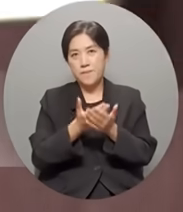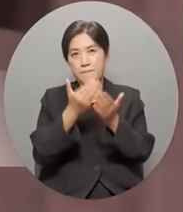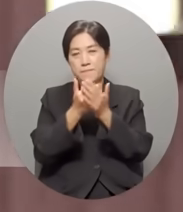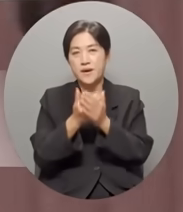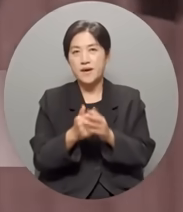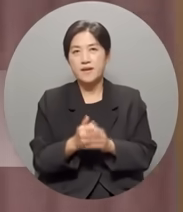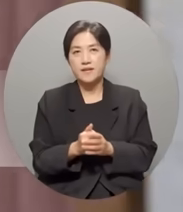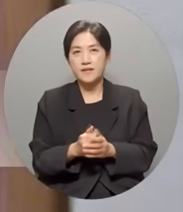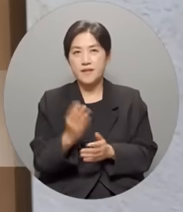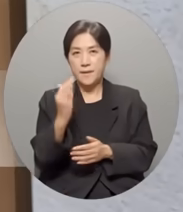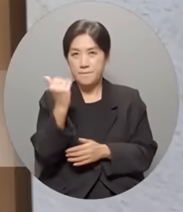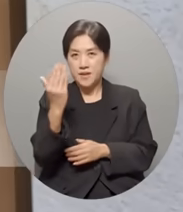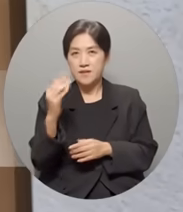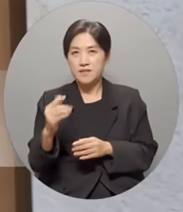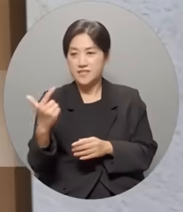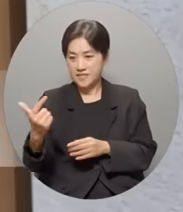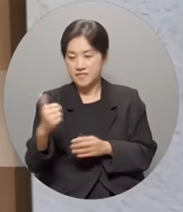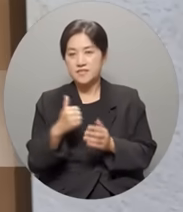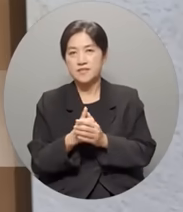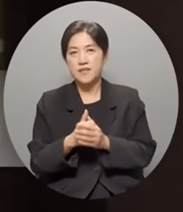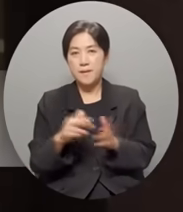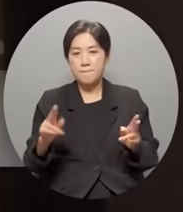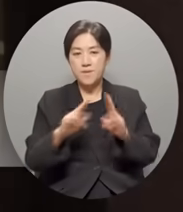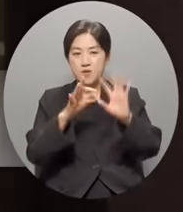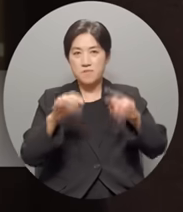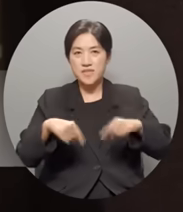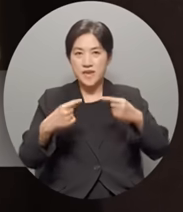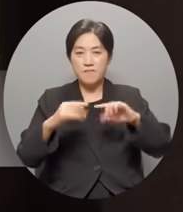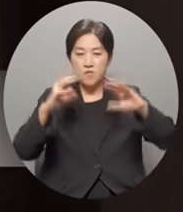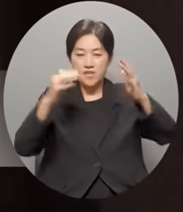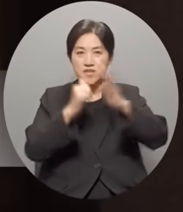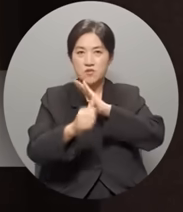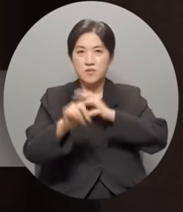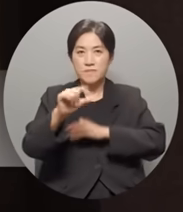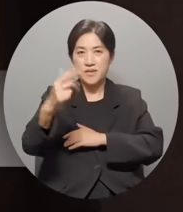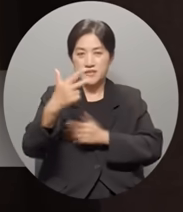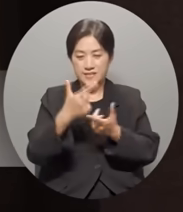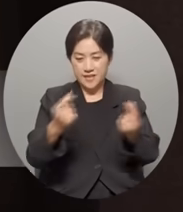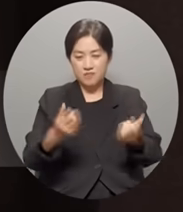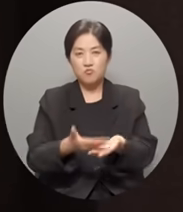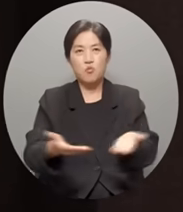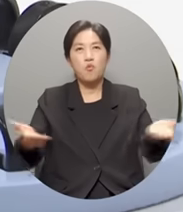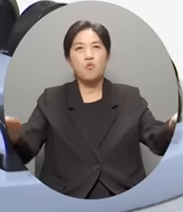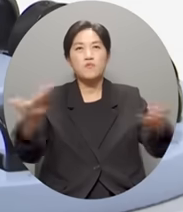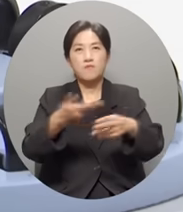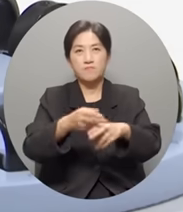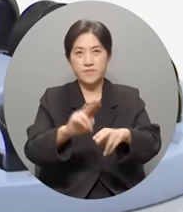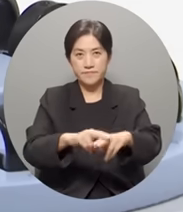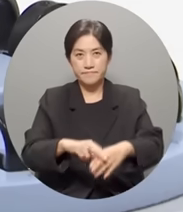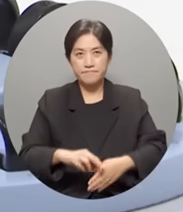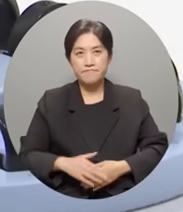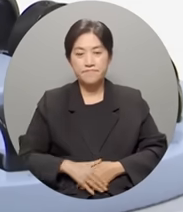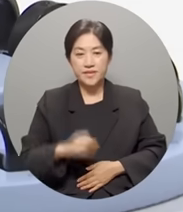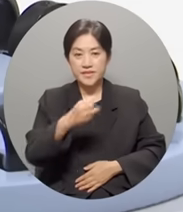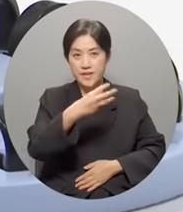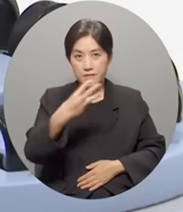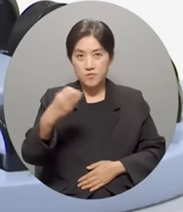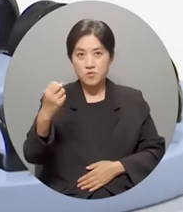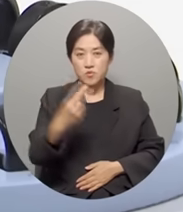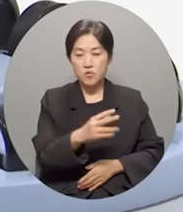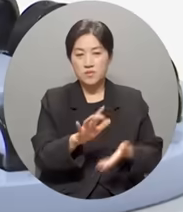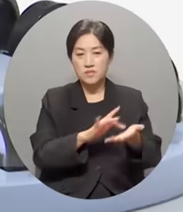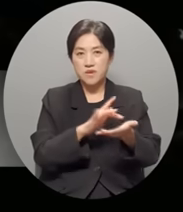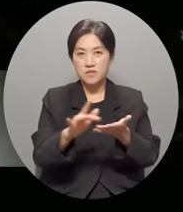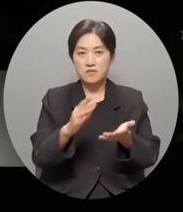Z플립6는 파리올림픽에 출전하는 전 세계 선수 17,000명 전원에게 지급됩니다. 삼성은 나아가